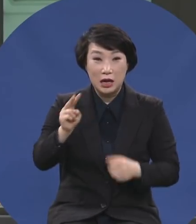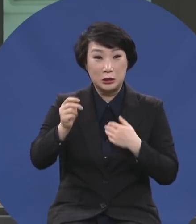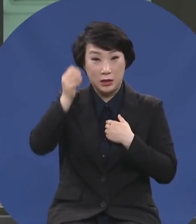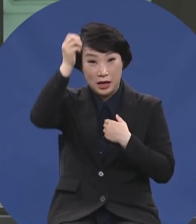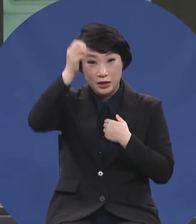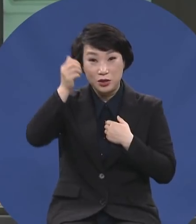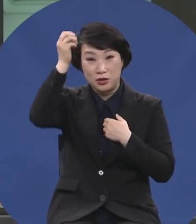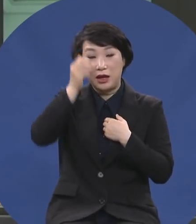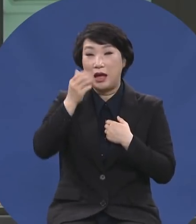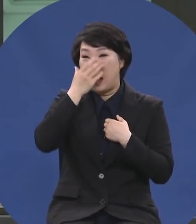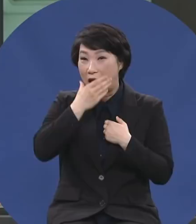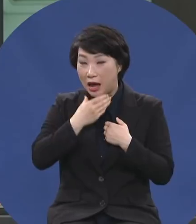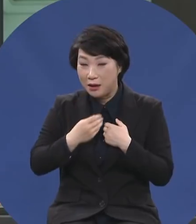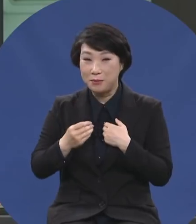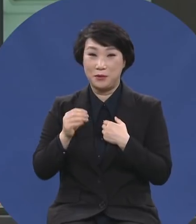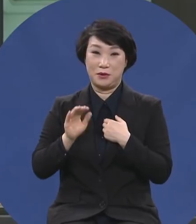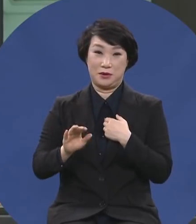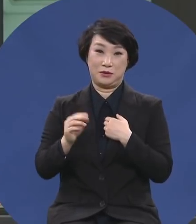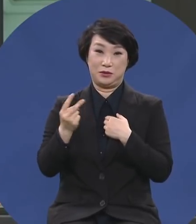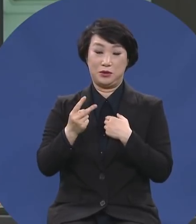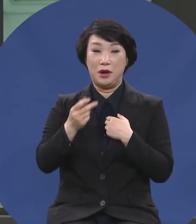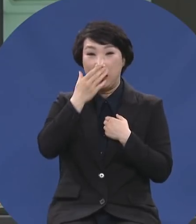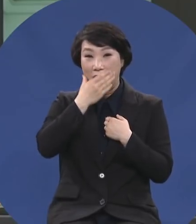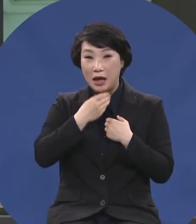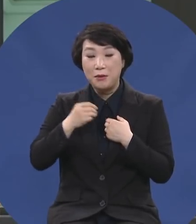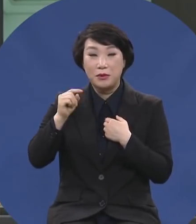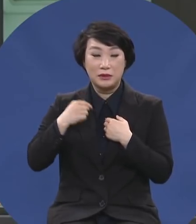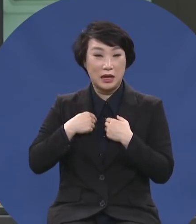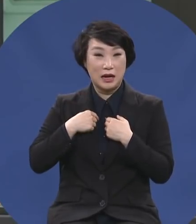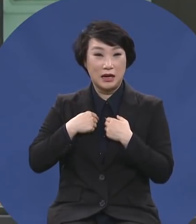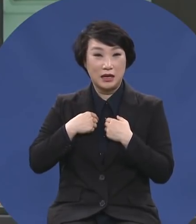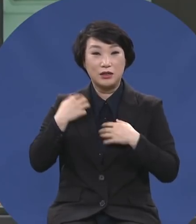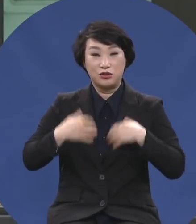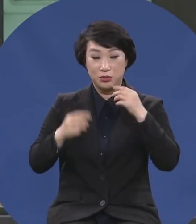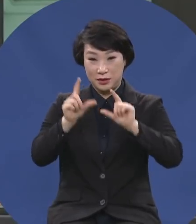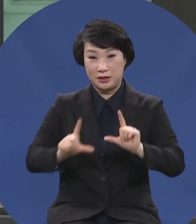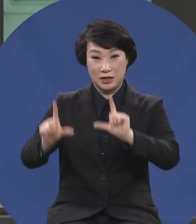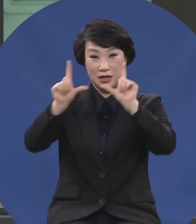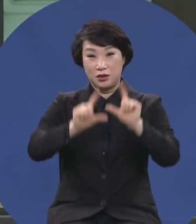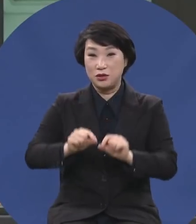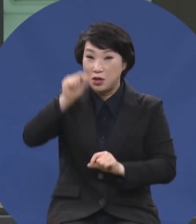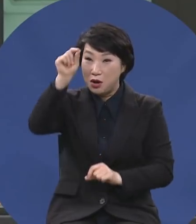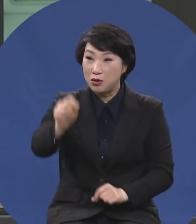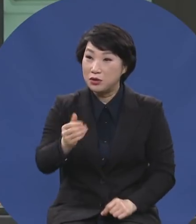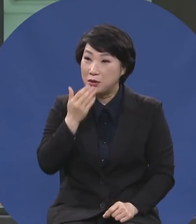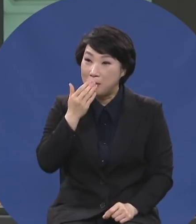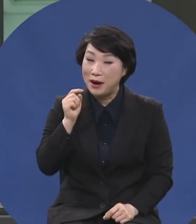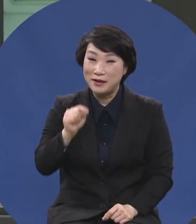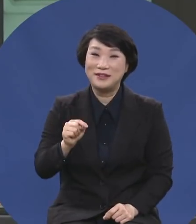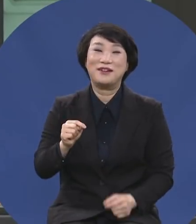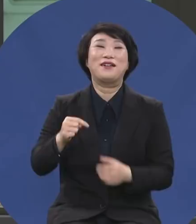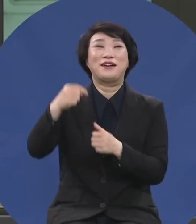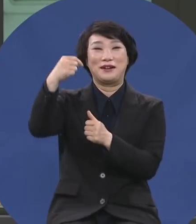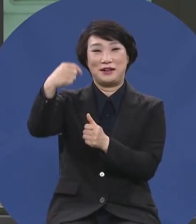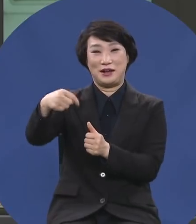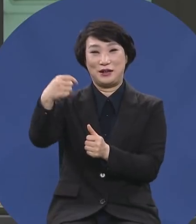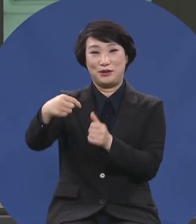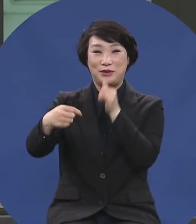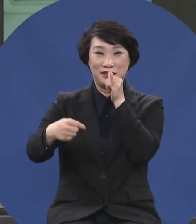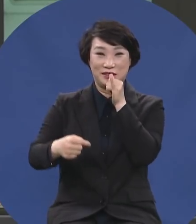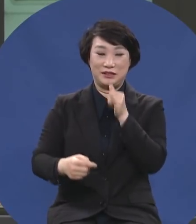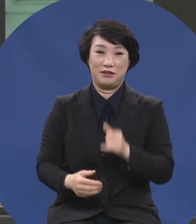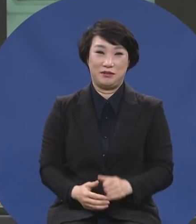영적으로 행복하고 그리고 행복을 영원히 누리면서 살 수 있는가를 잘